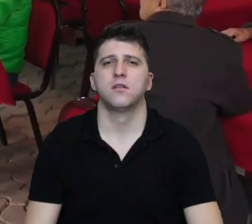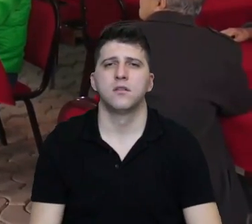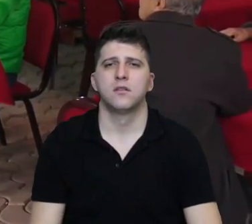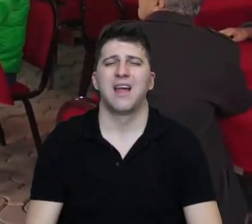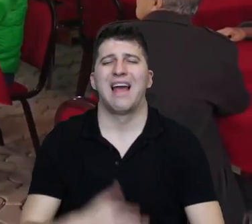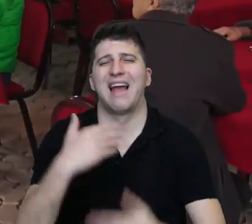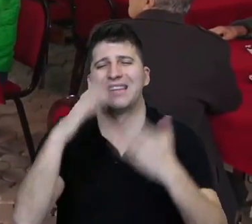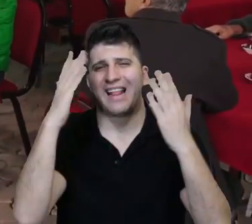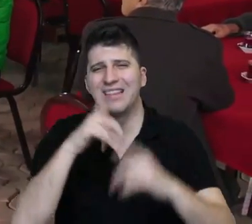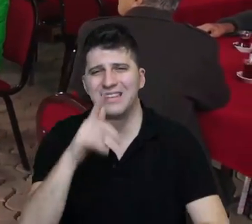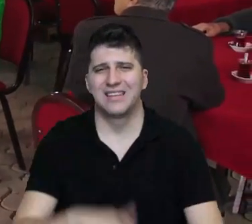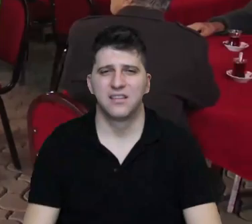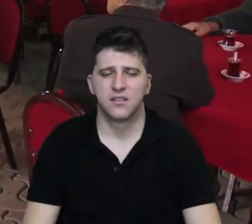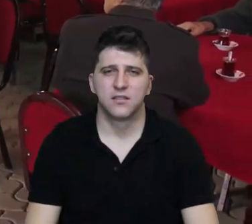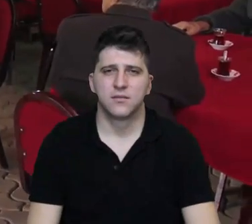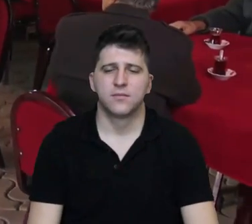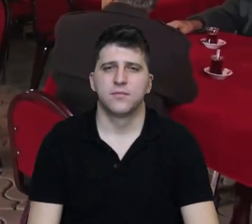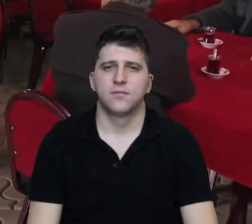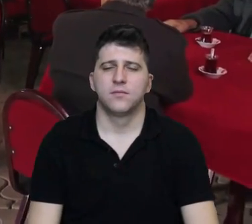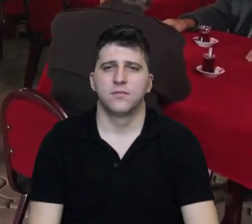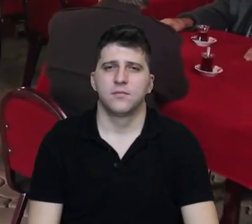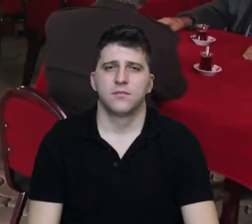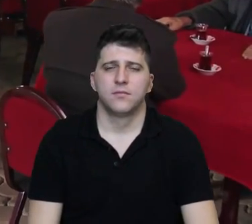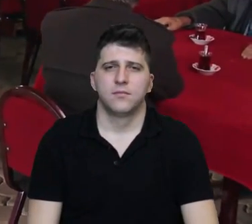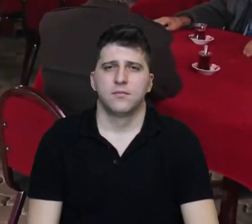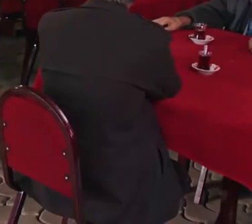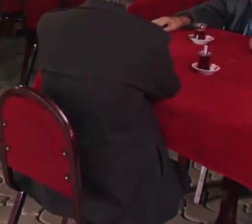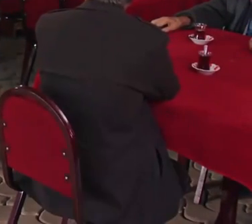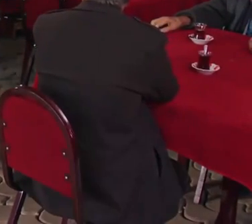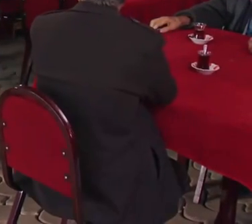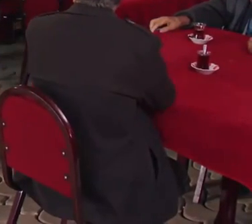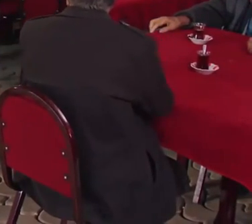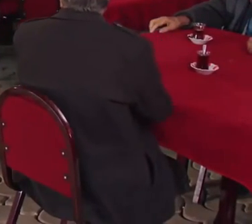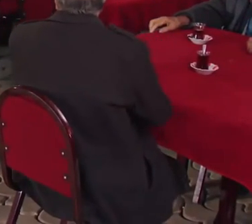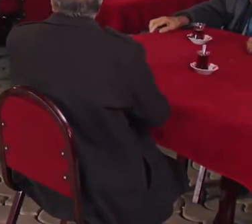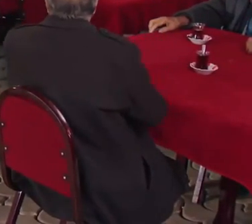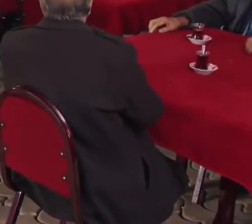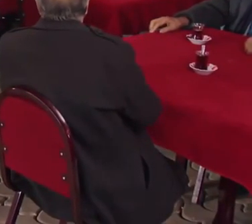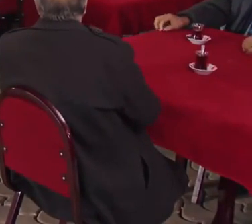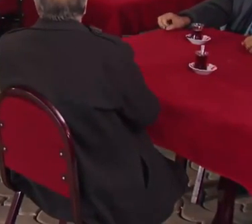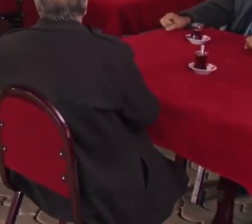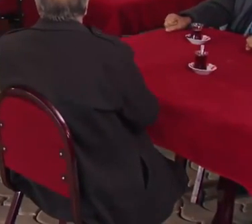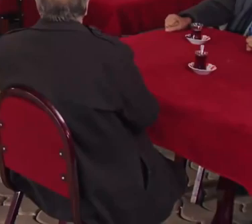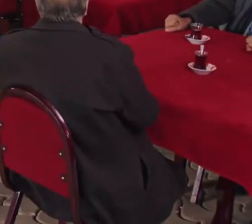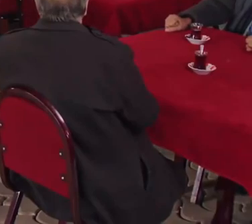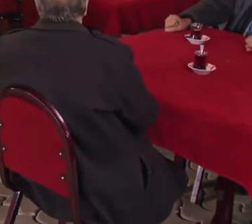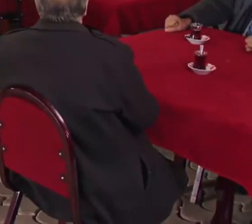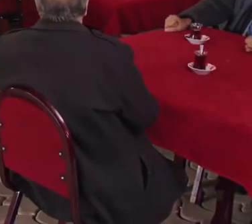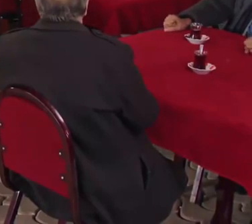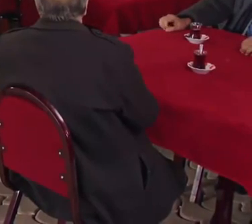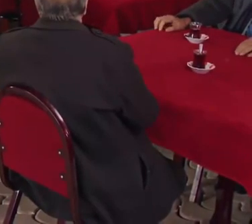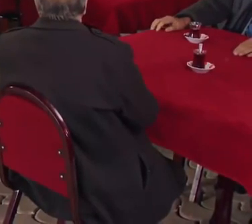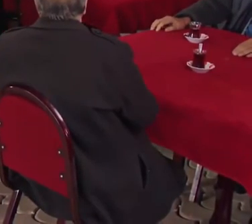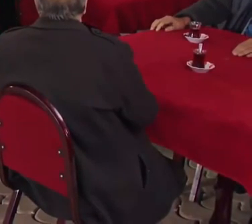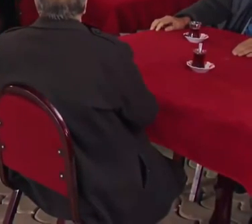adam. Fatih üstünde uzun etekli kırmızı üniforması, başında ucu beline kadar uzanan keçe başlığıyla arka masaya